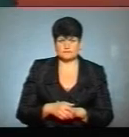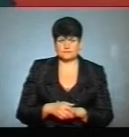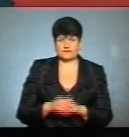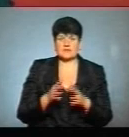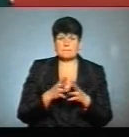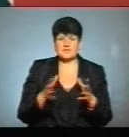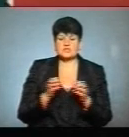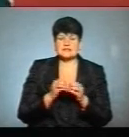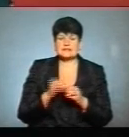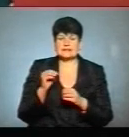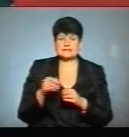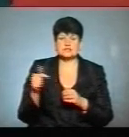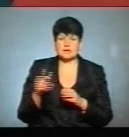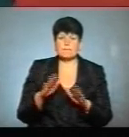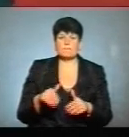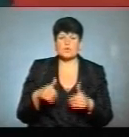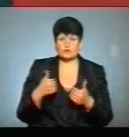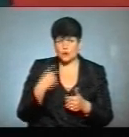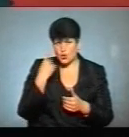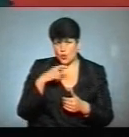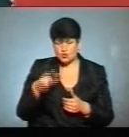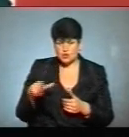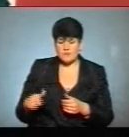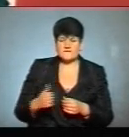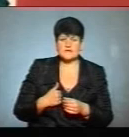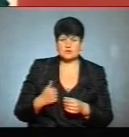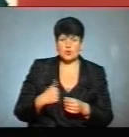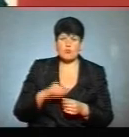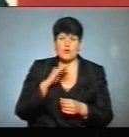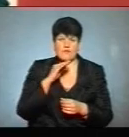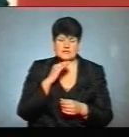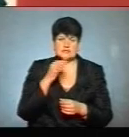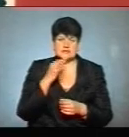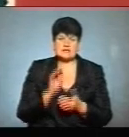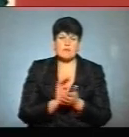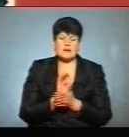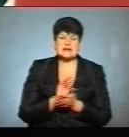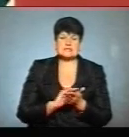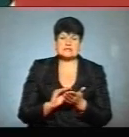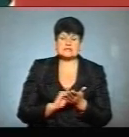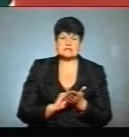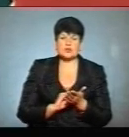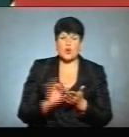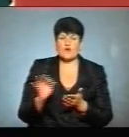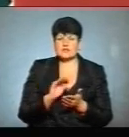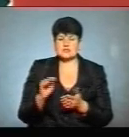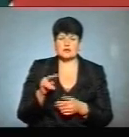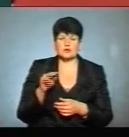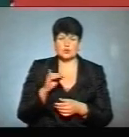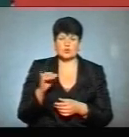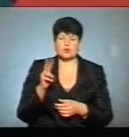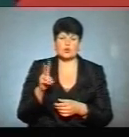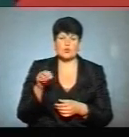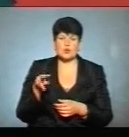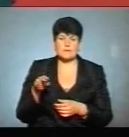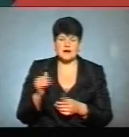Більше 10 тисяч гривень пропонують особам військових професій, зазначив пресофіцер Юрій Кульпа. Зокрема, ряд вакансій є